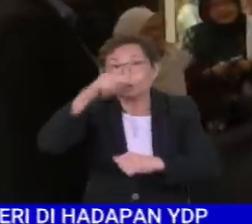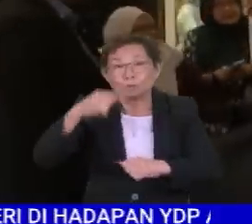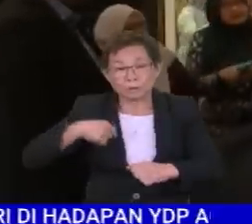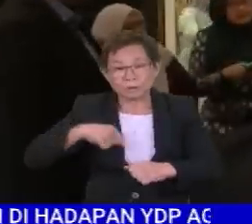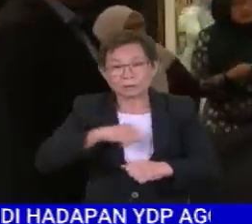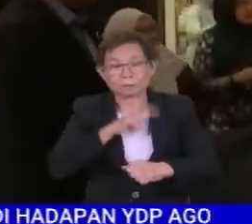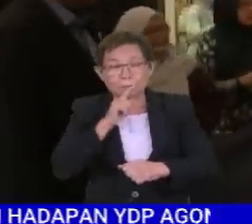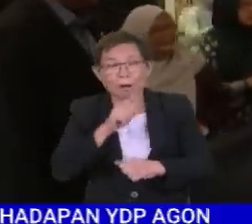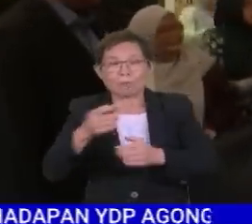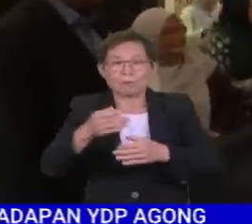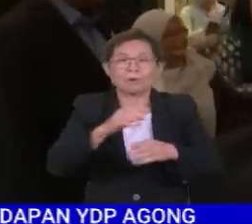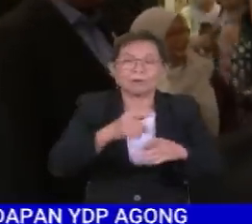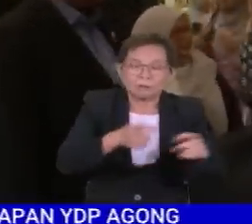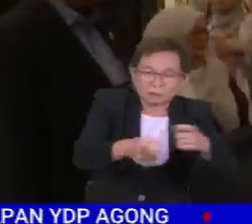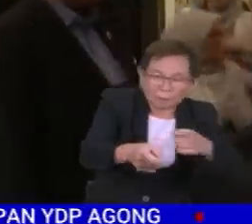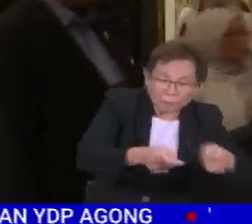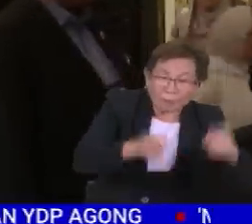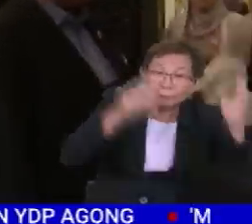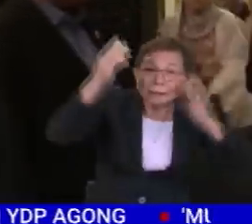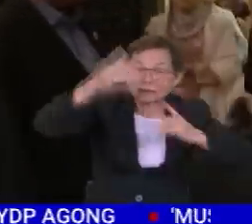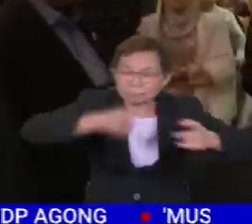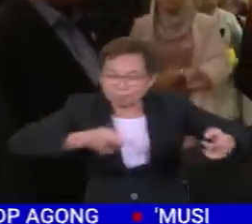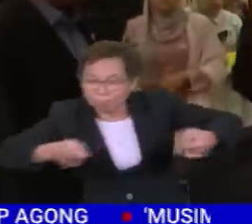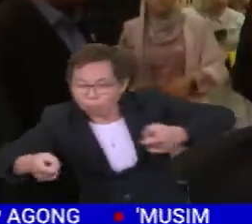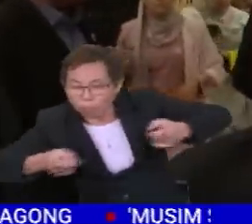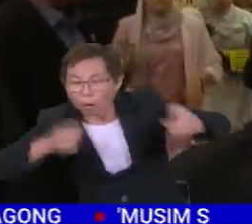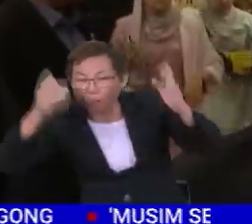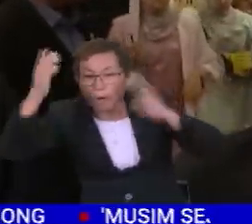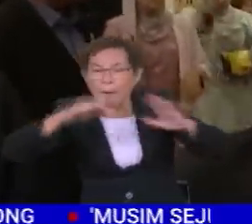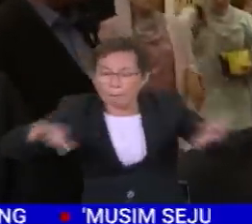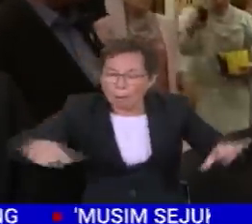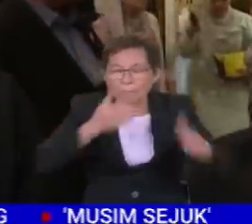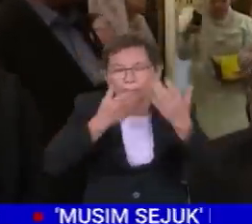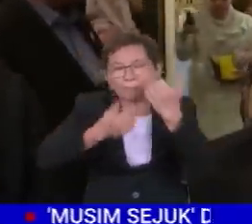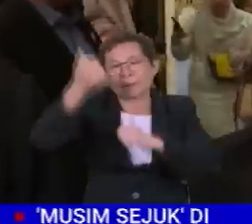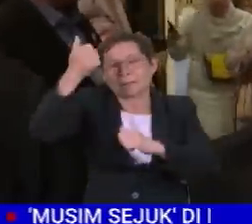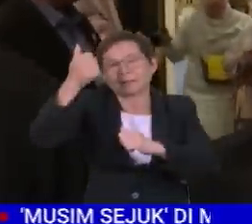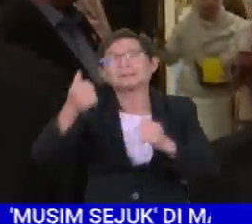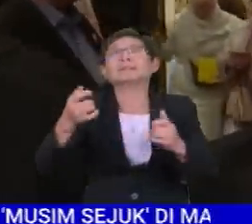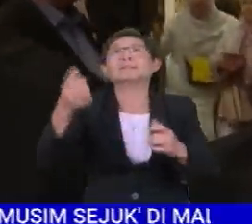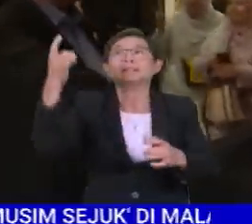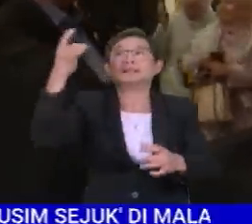urusan mentadbir negara akan dibuat dengan terbaik yang mungkin, insyaAllah.